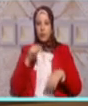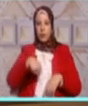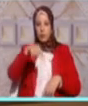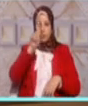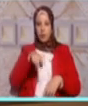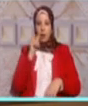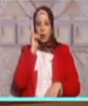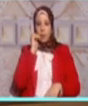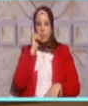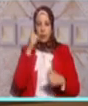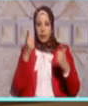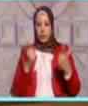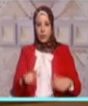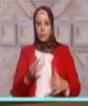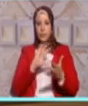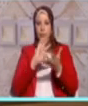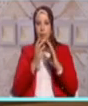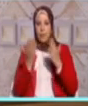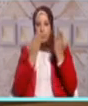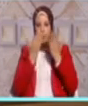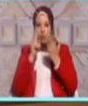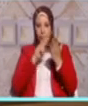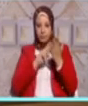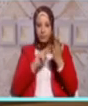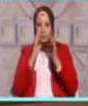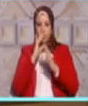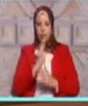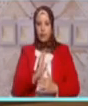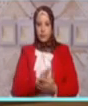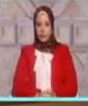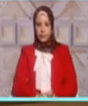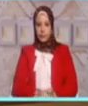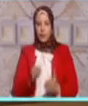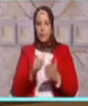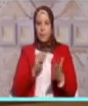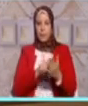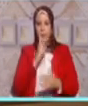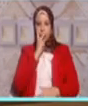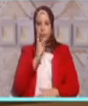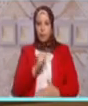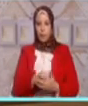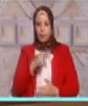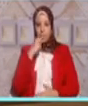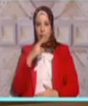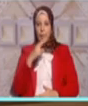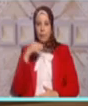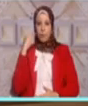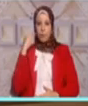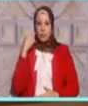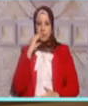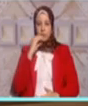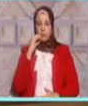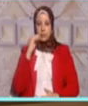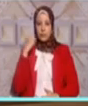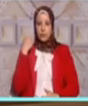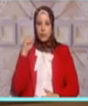المحلية والعالمية والأكثر قراءة في الصحف وفي الجرائد. وفي البداية تعالوا نطلع نشوف مع بعض كلمة السيد رئيس الوزراء